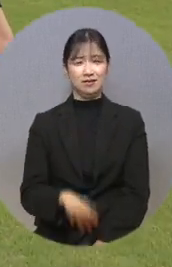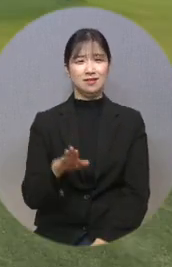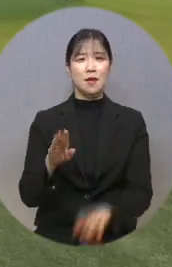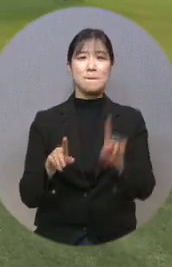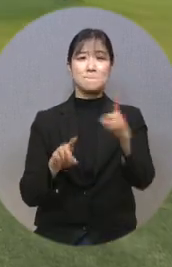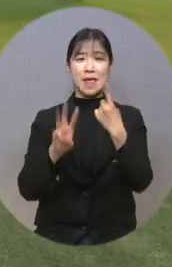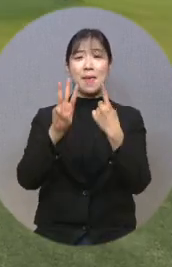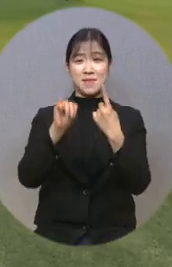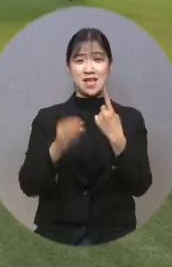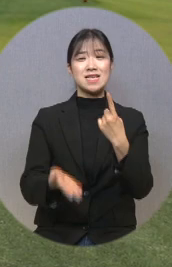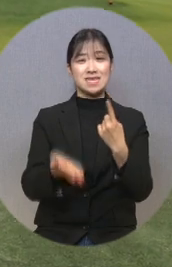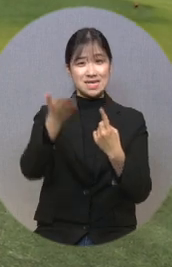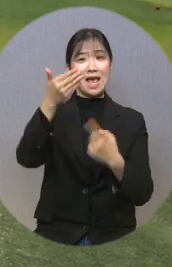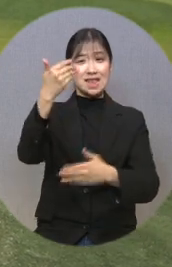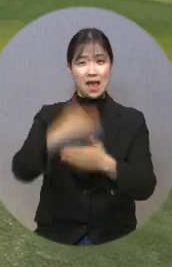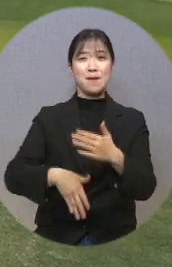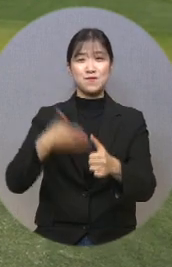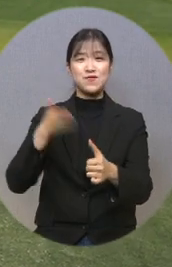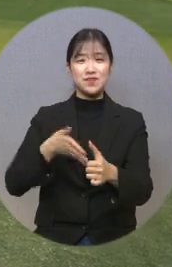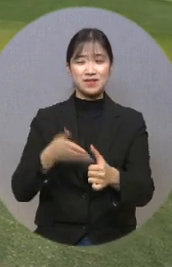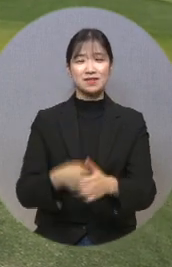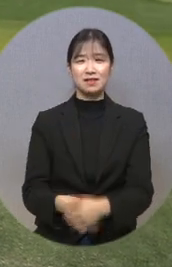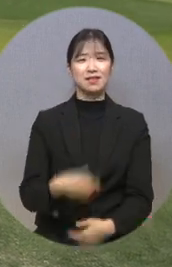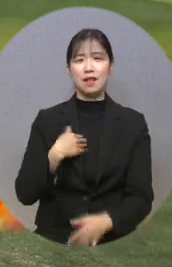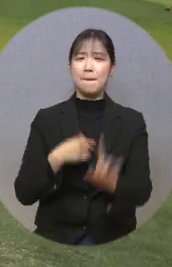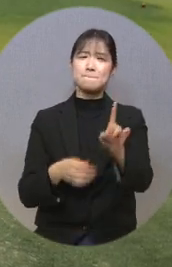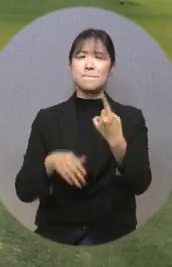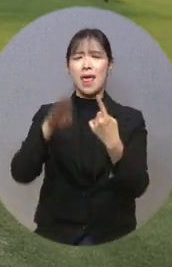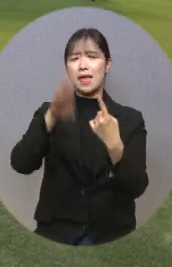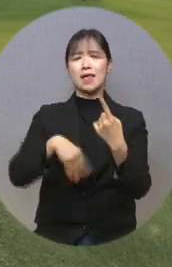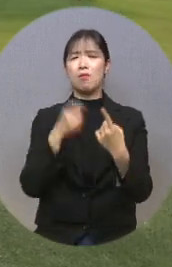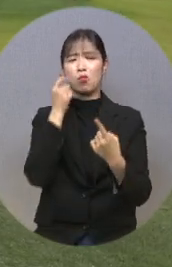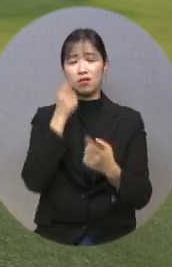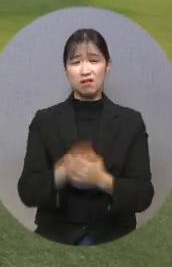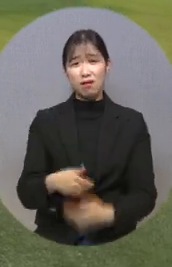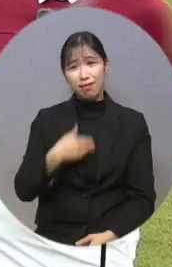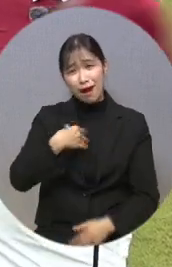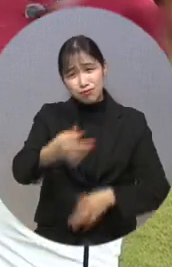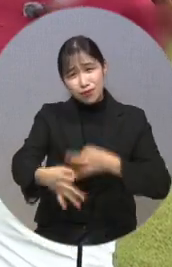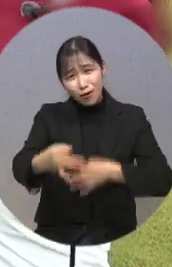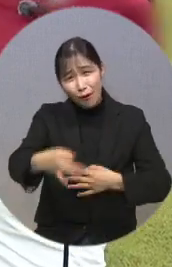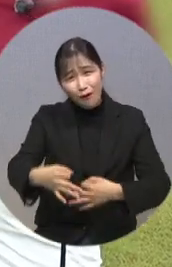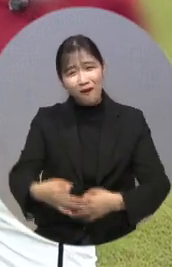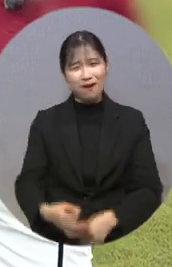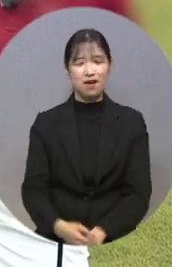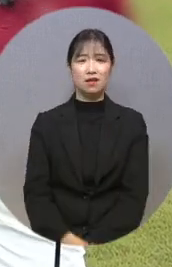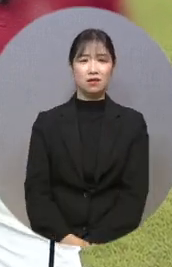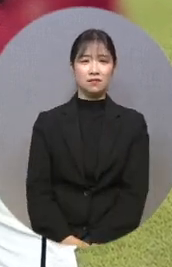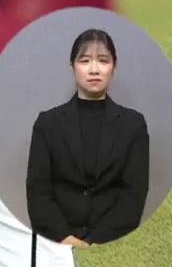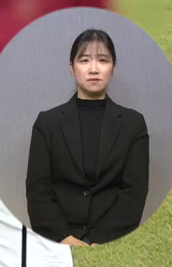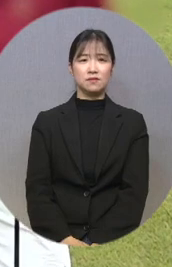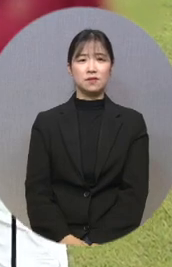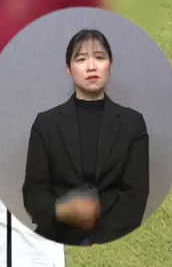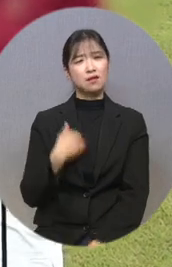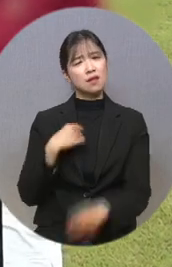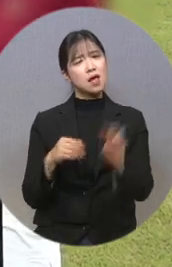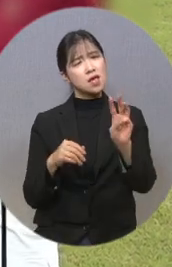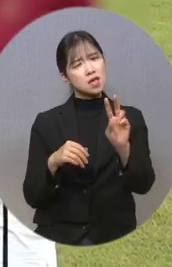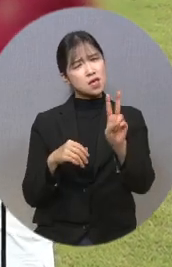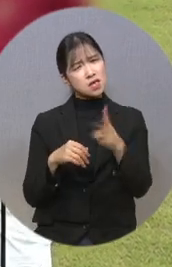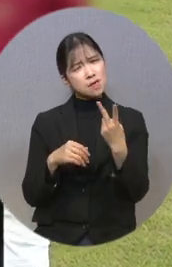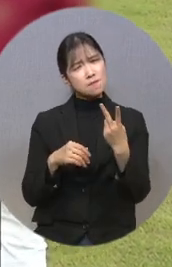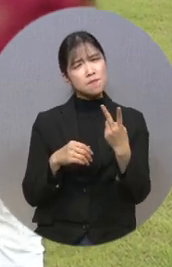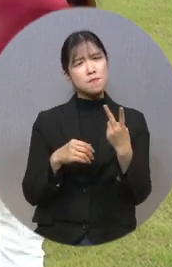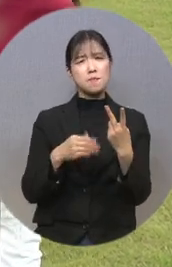남겨줘. 나 100 이하로 못 치겠어. 내가 뭐 프로냐? 저 200이 갈 때도 있고 안 갈 때도